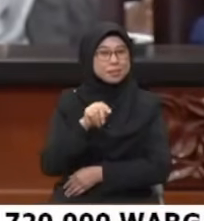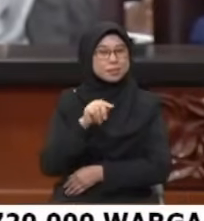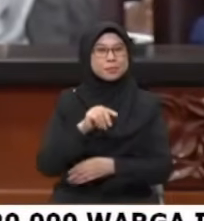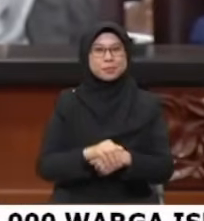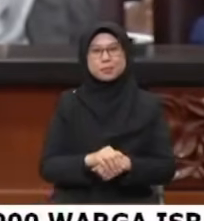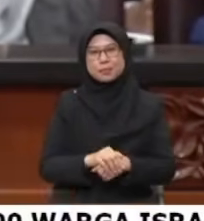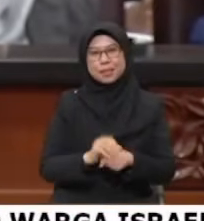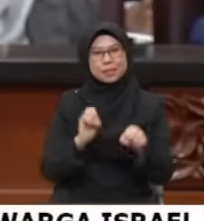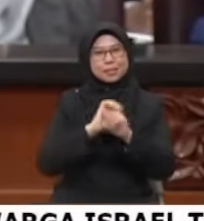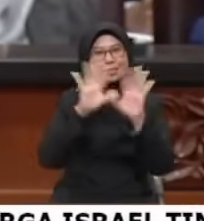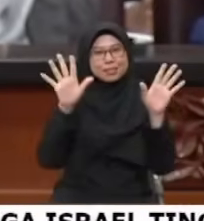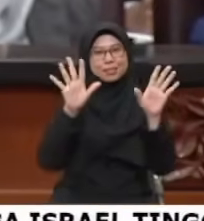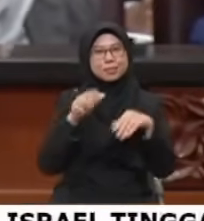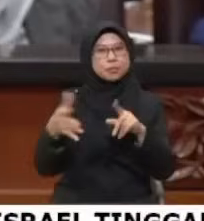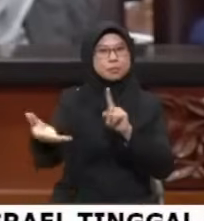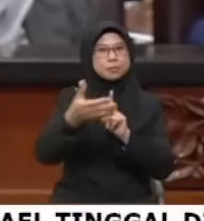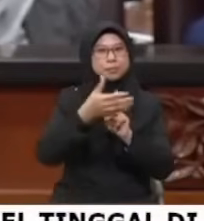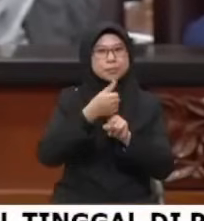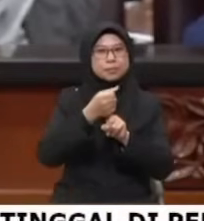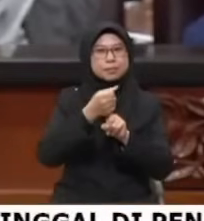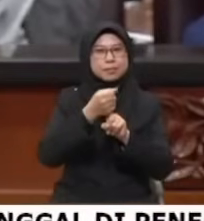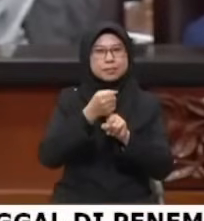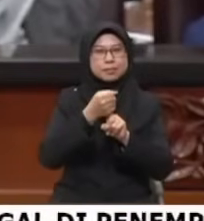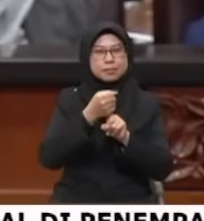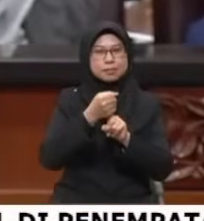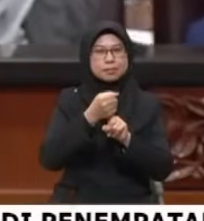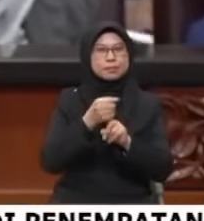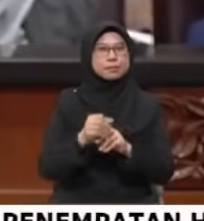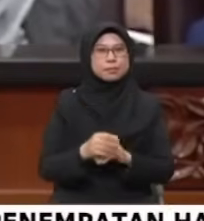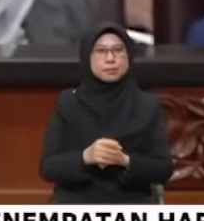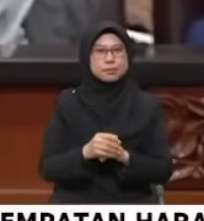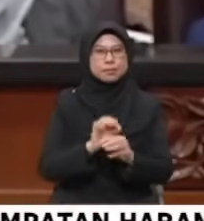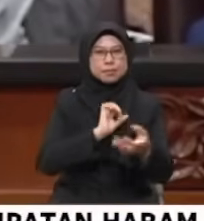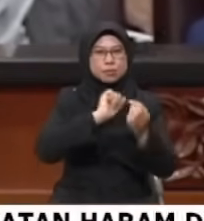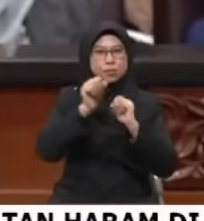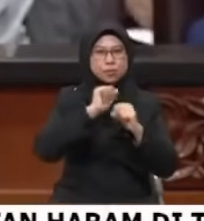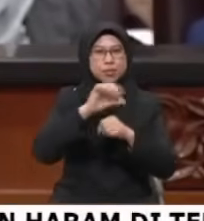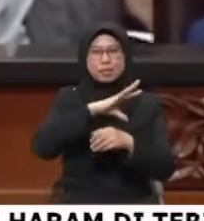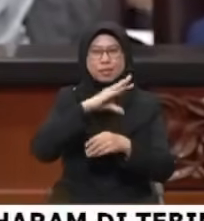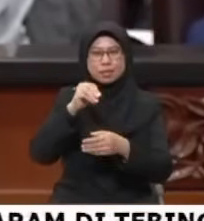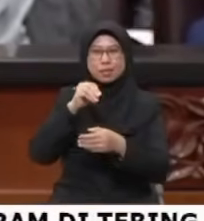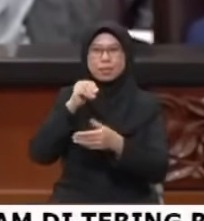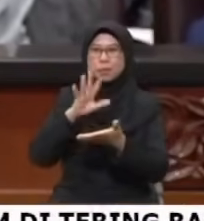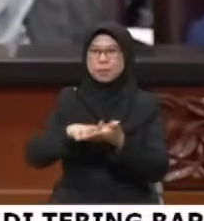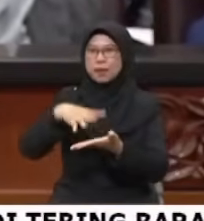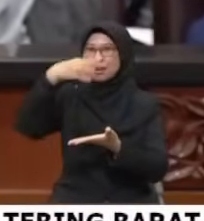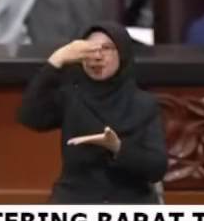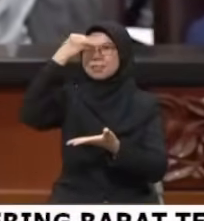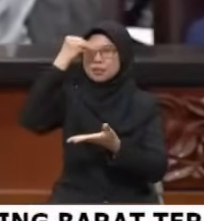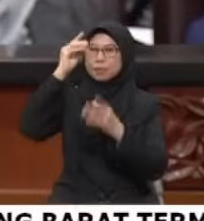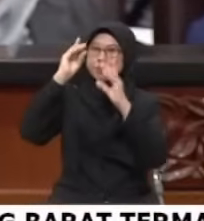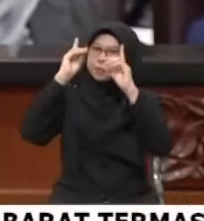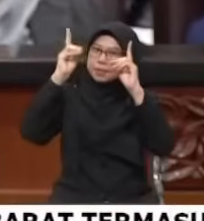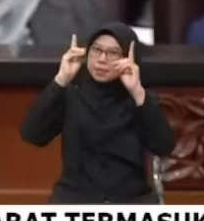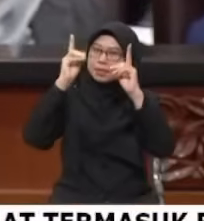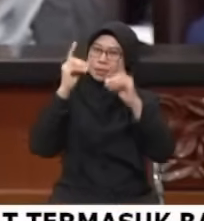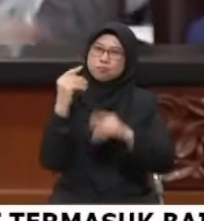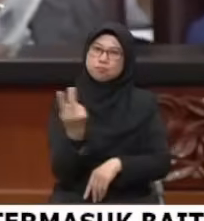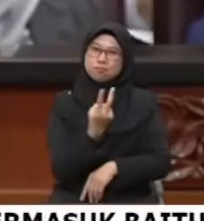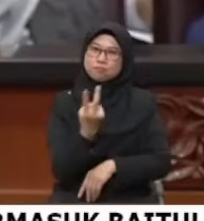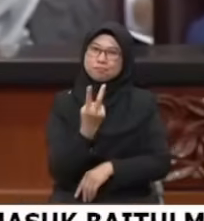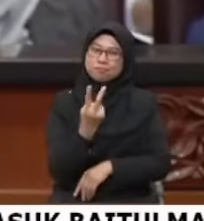bahawa pencapaian dari segi sukan dan pencapaian dari segi akademik kedua-duanya